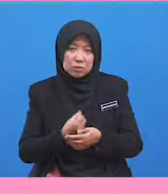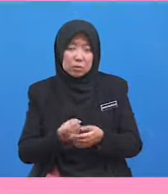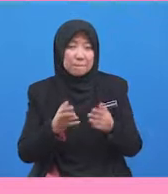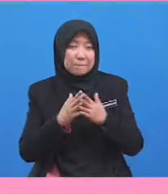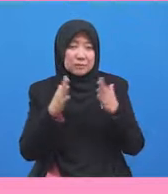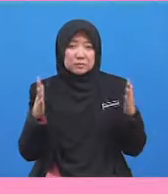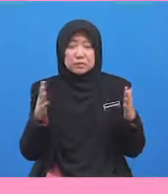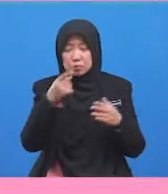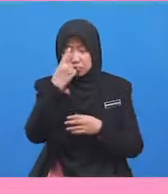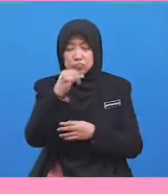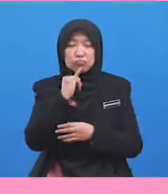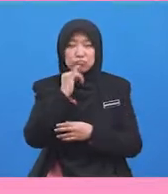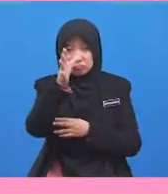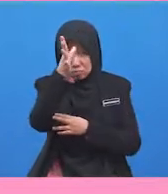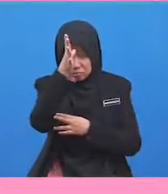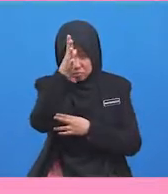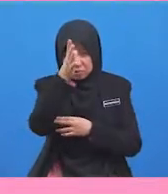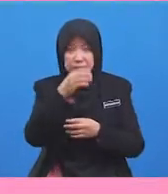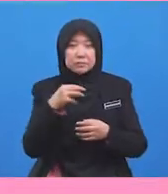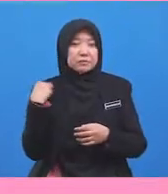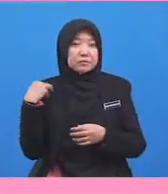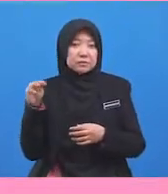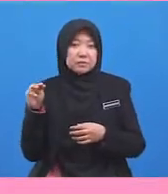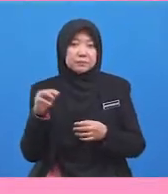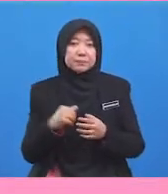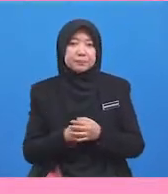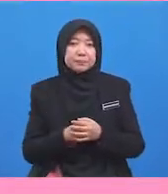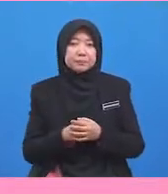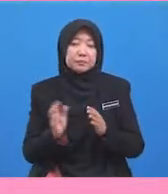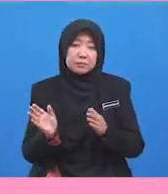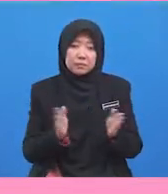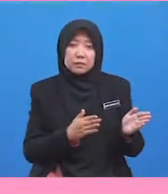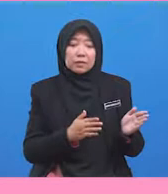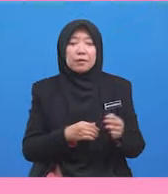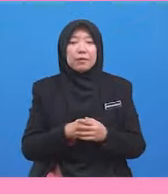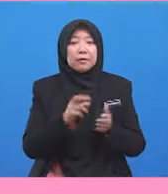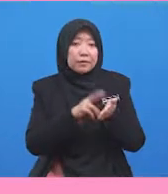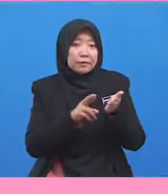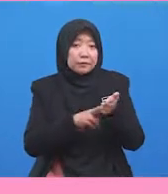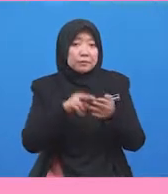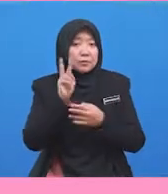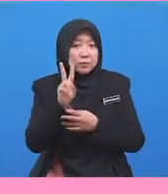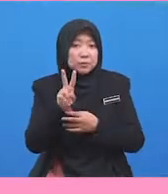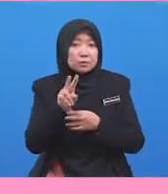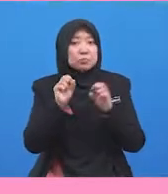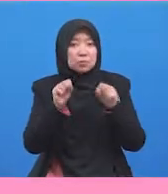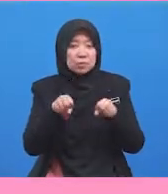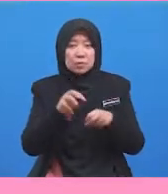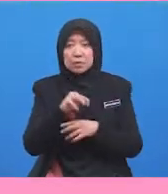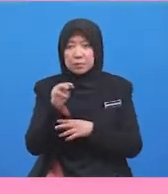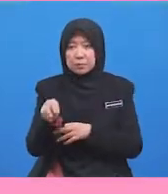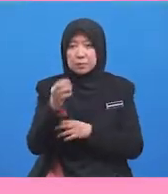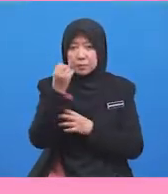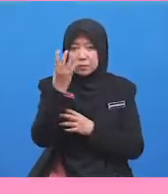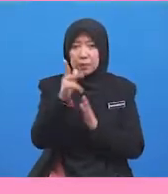besar buat ibu faktor mereka berakhir kita kepada rangkap ke-2 saja boleh murid-muridnya